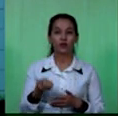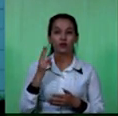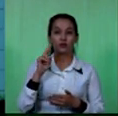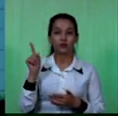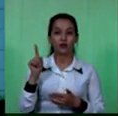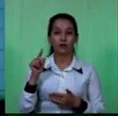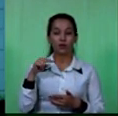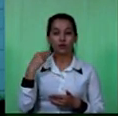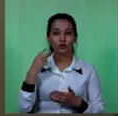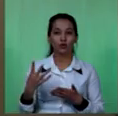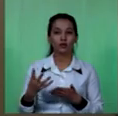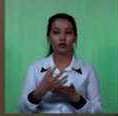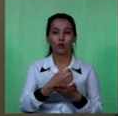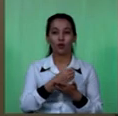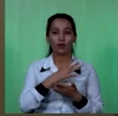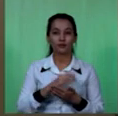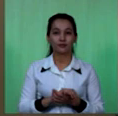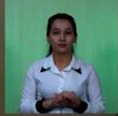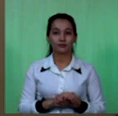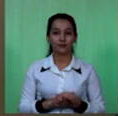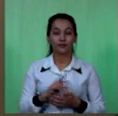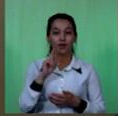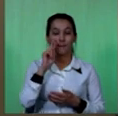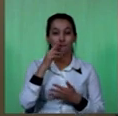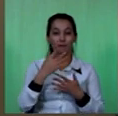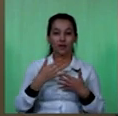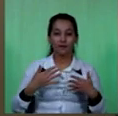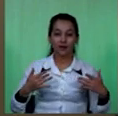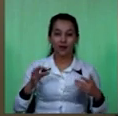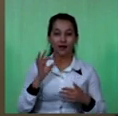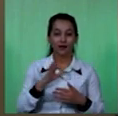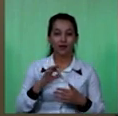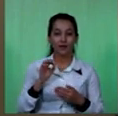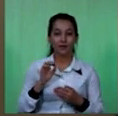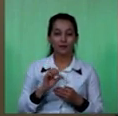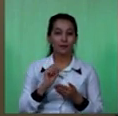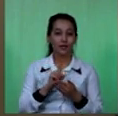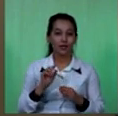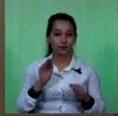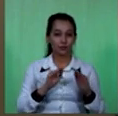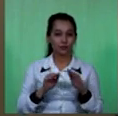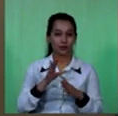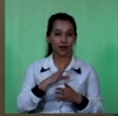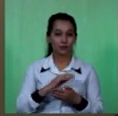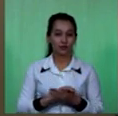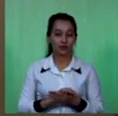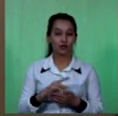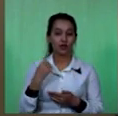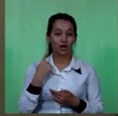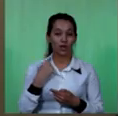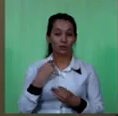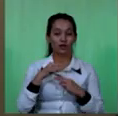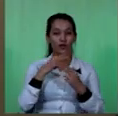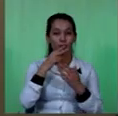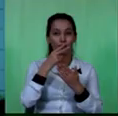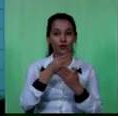теріп алынды. Демак, мен мейвалар хақыда масала түздім. Ушбу рақамларға етібар